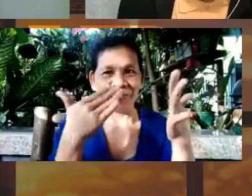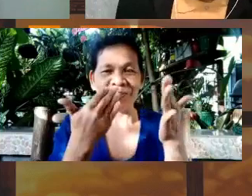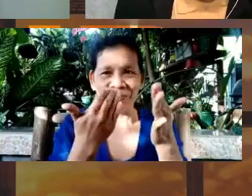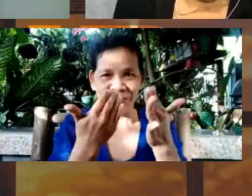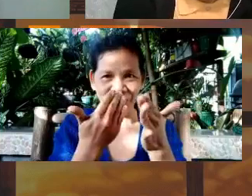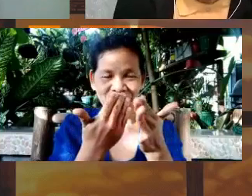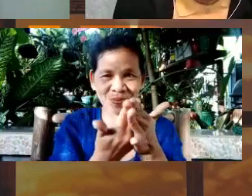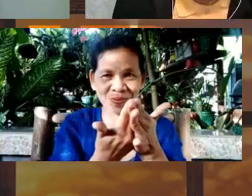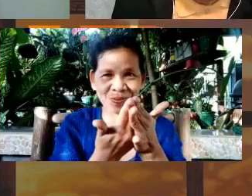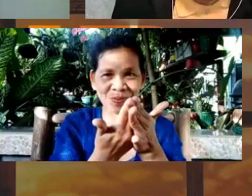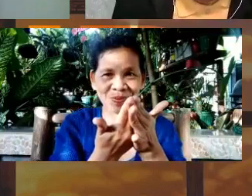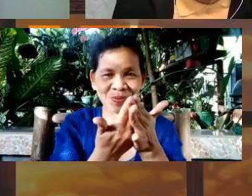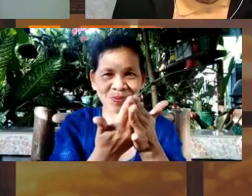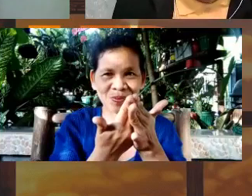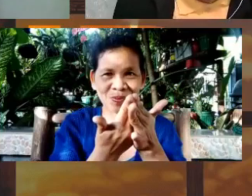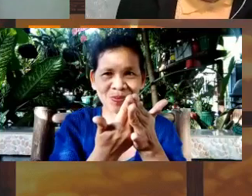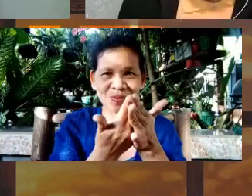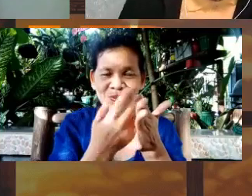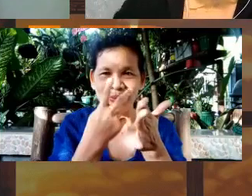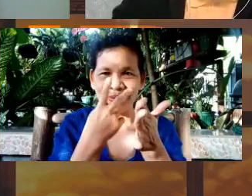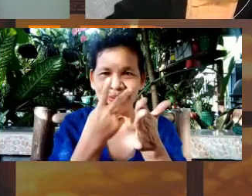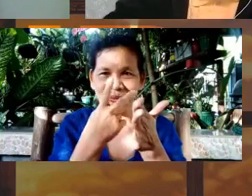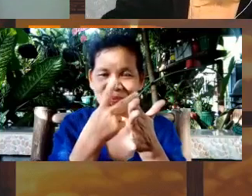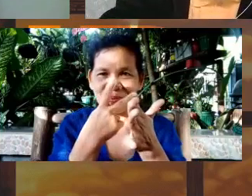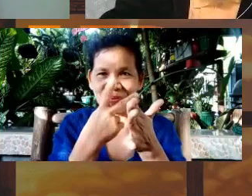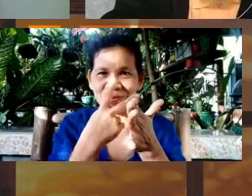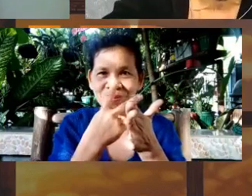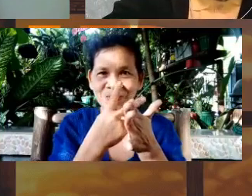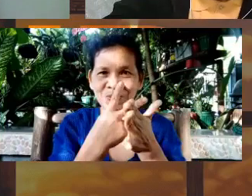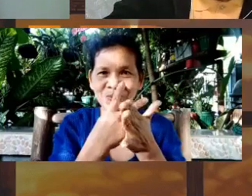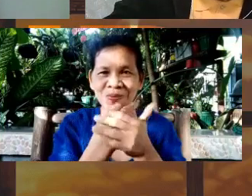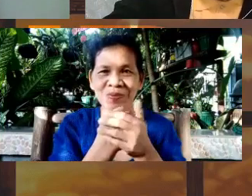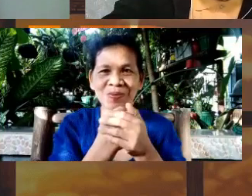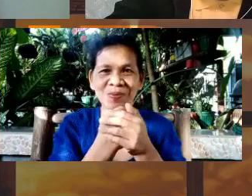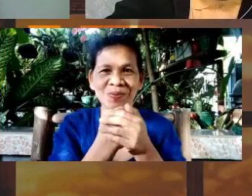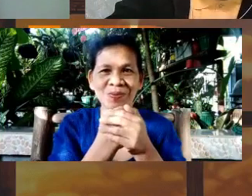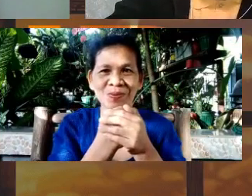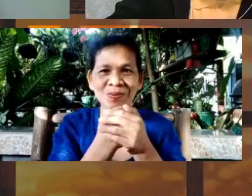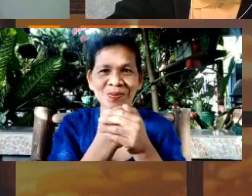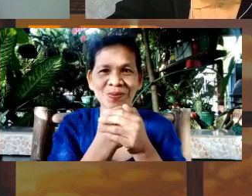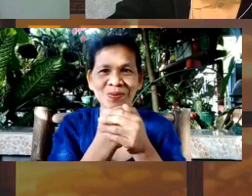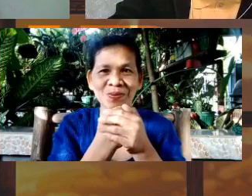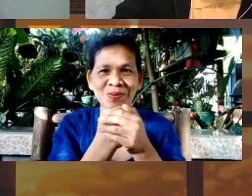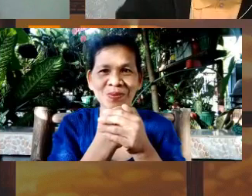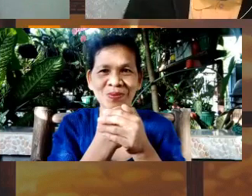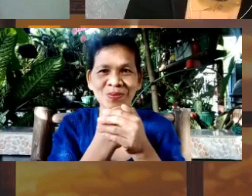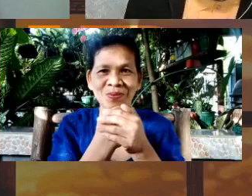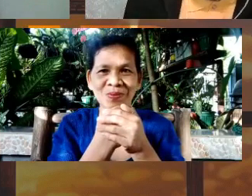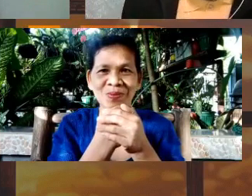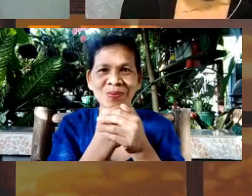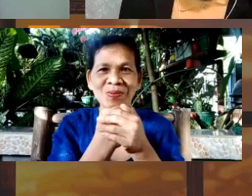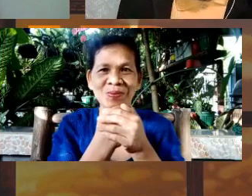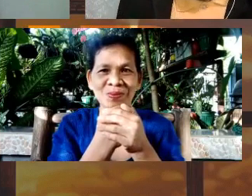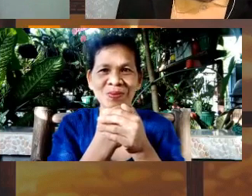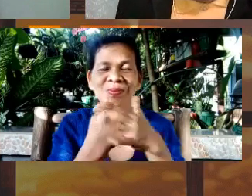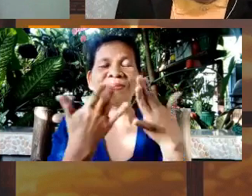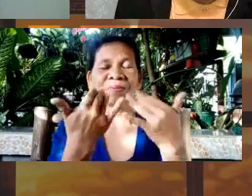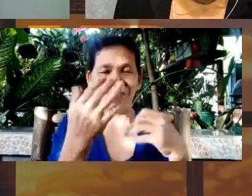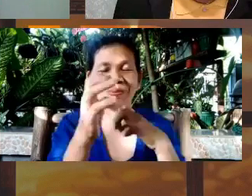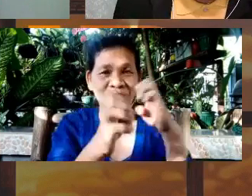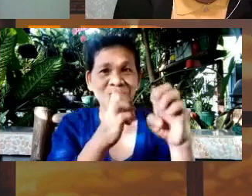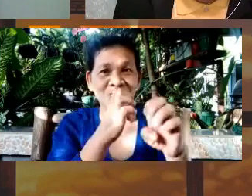na ipinakita nung una ay yung pong nasa tinatawag nating type. Ibig sabihin, yung earthly sanctuary